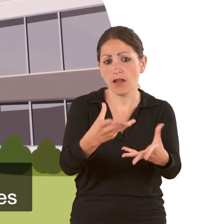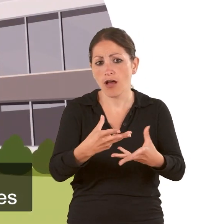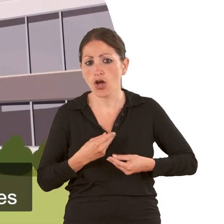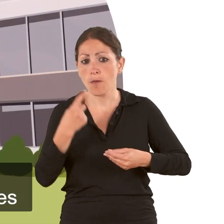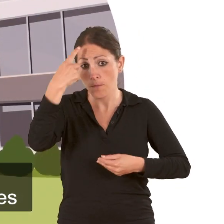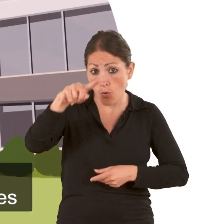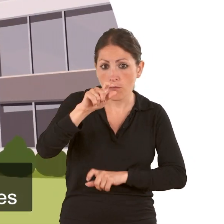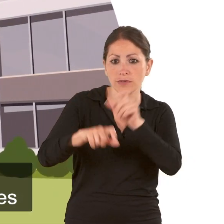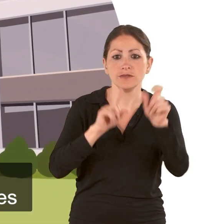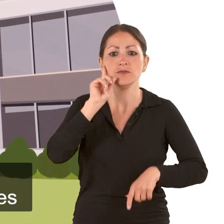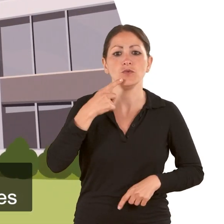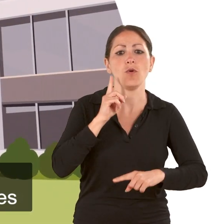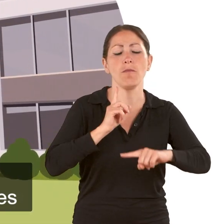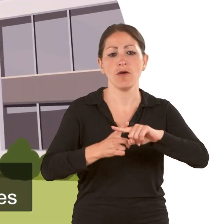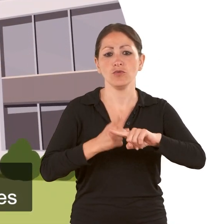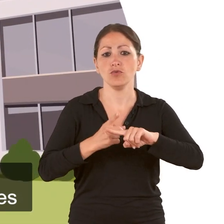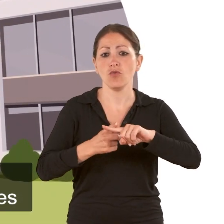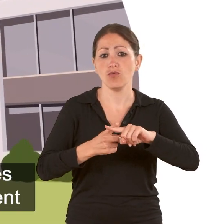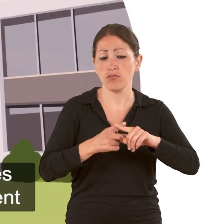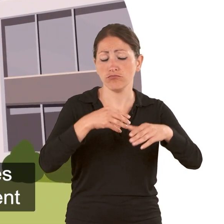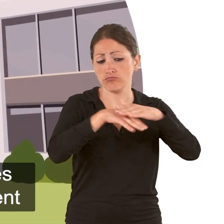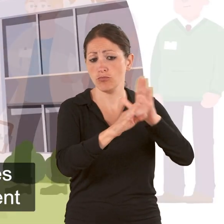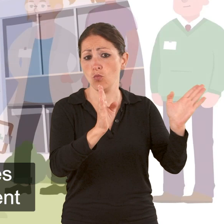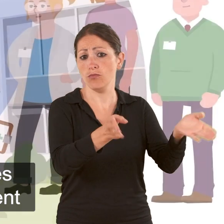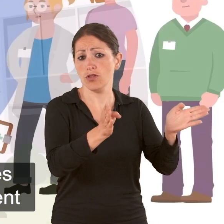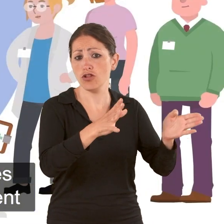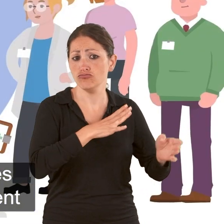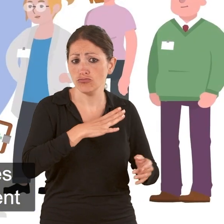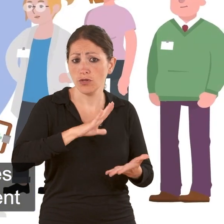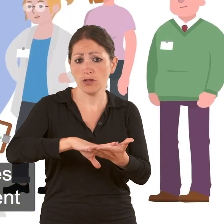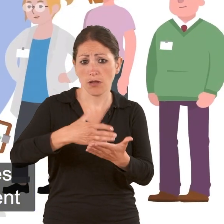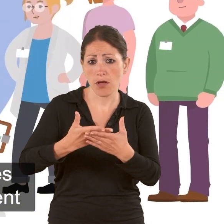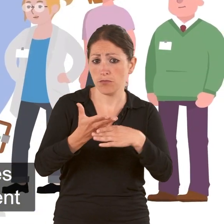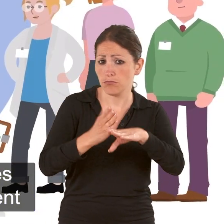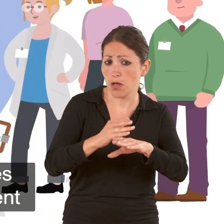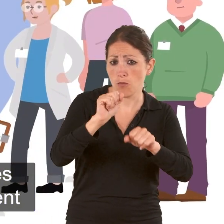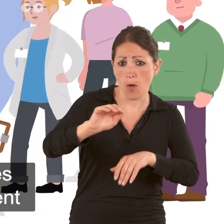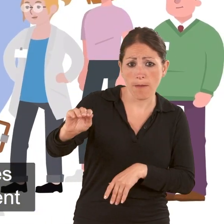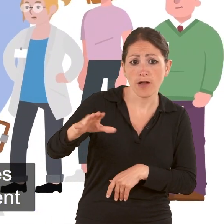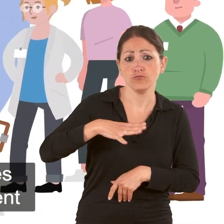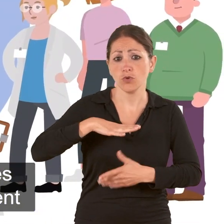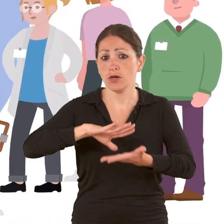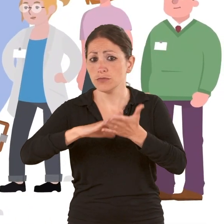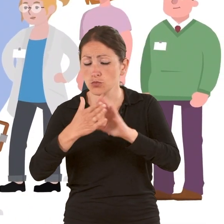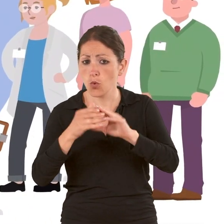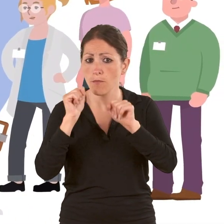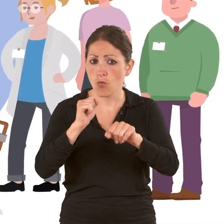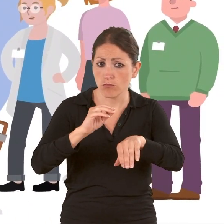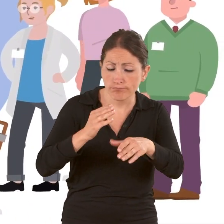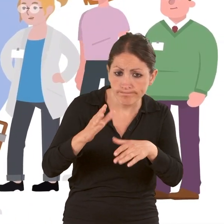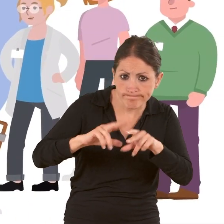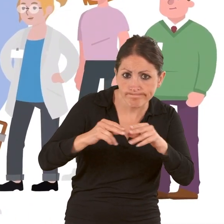établissements hospitaliers des unités d'accueil pour les personnes sourdes ou malentendantes dont les interprètes peuvent être sollicités. Des associations peuvent vous